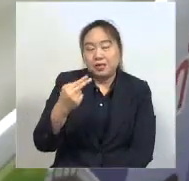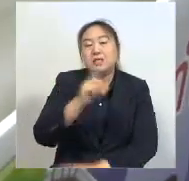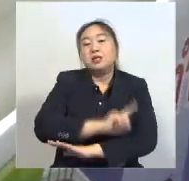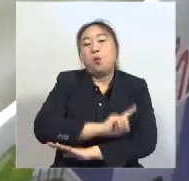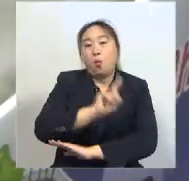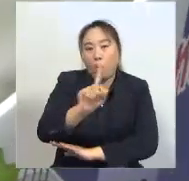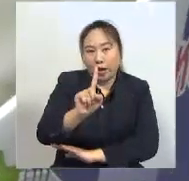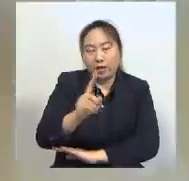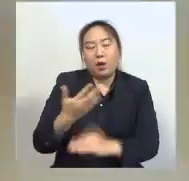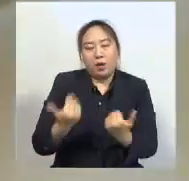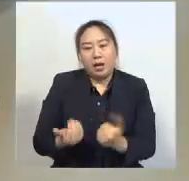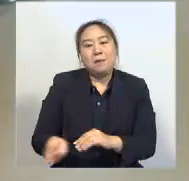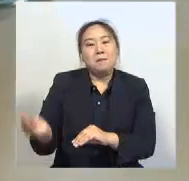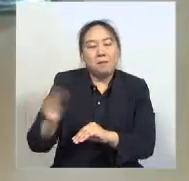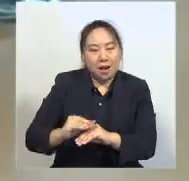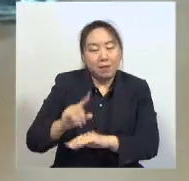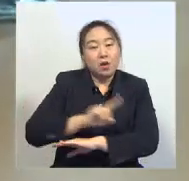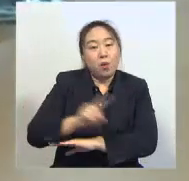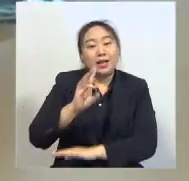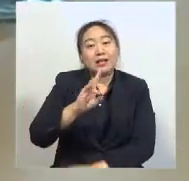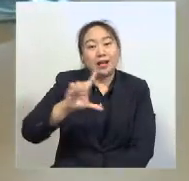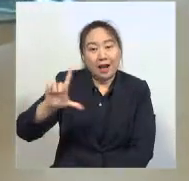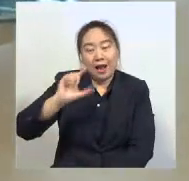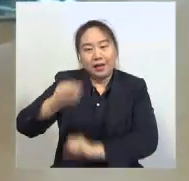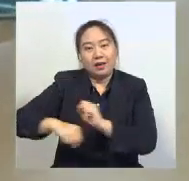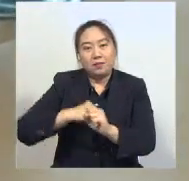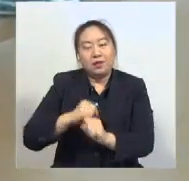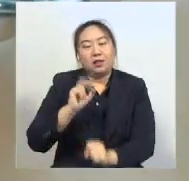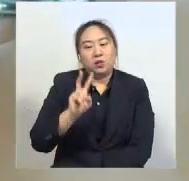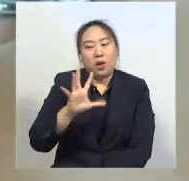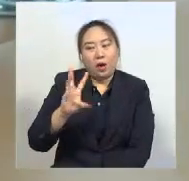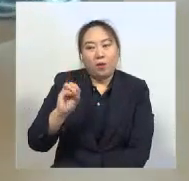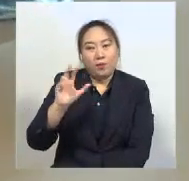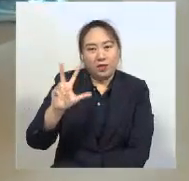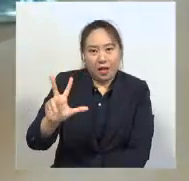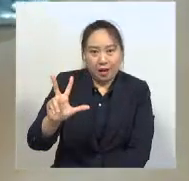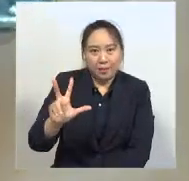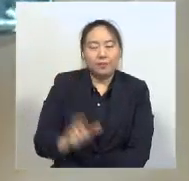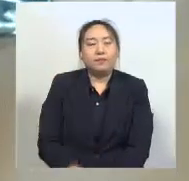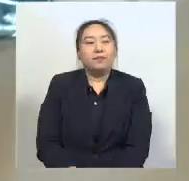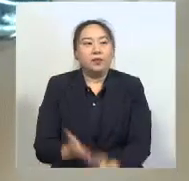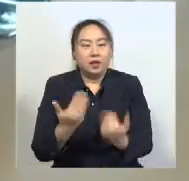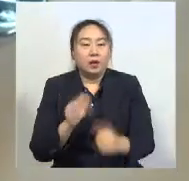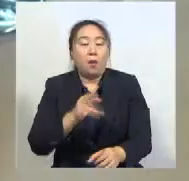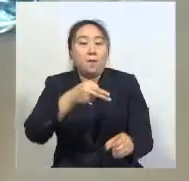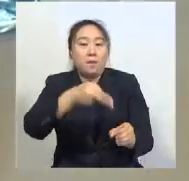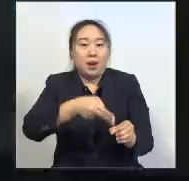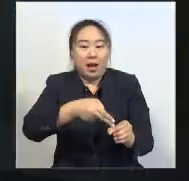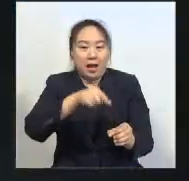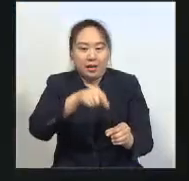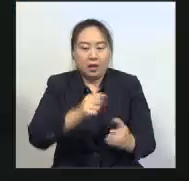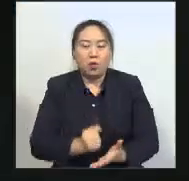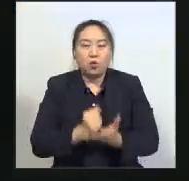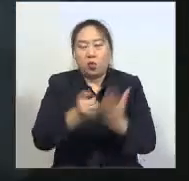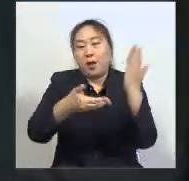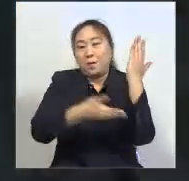ก็จะเพิ่มขึ้นเป็น7ล้านลิตรต่อวันภายในปี2563โดยภาคพลังงานสามารถดูดซับน้ำมันป